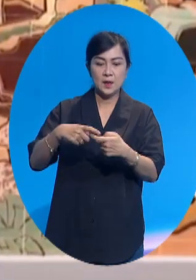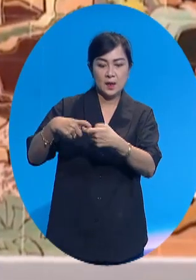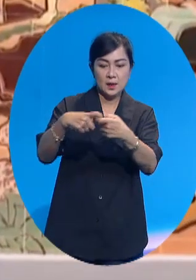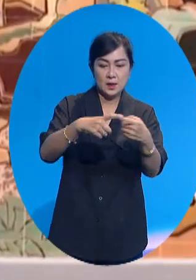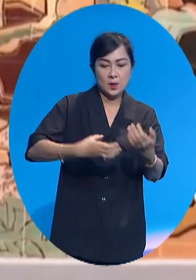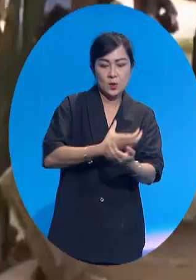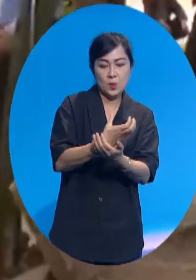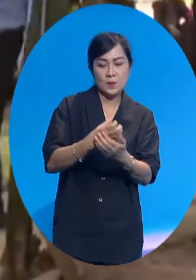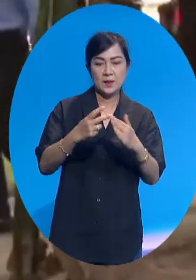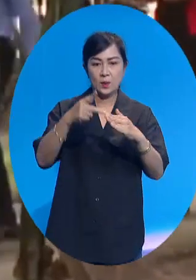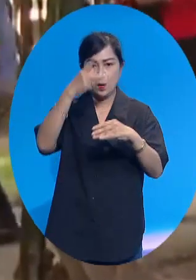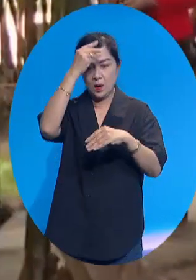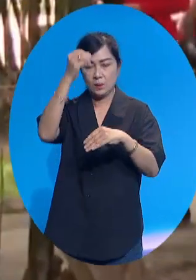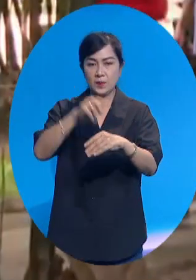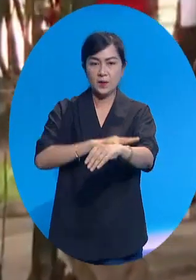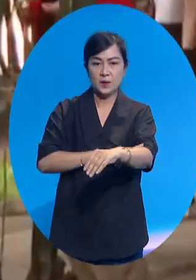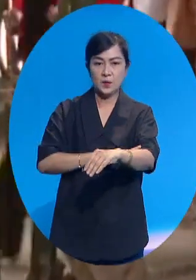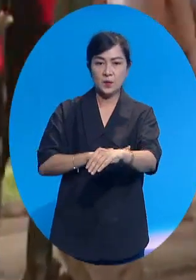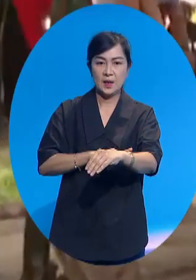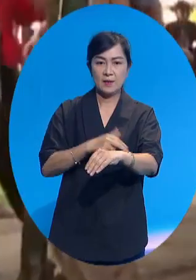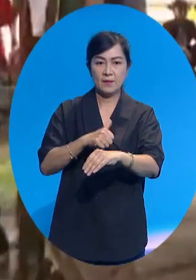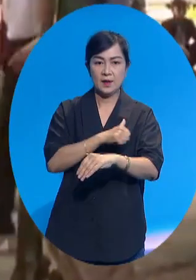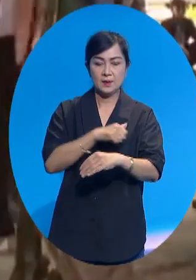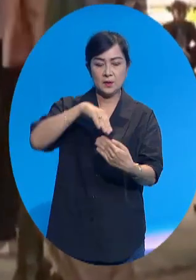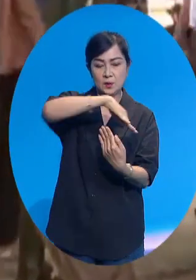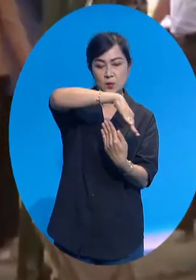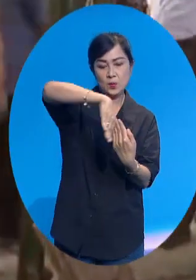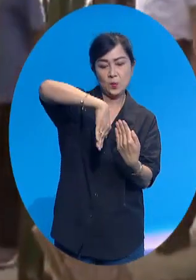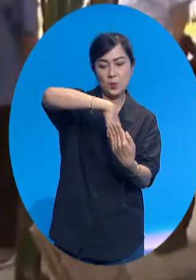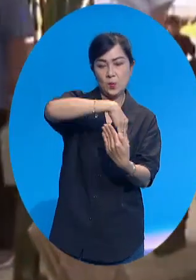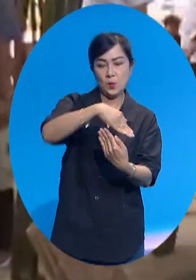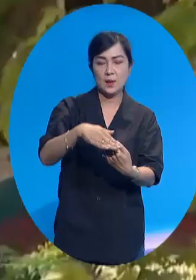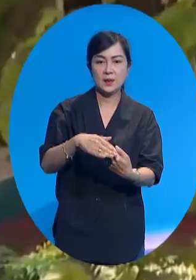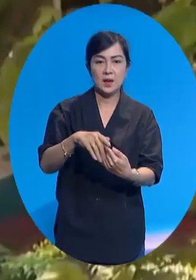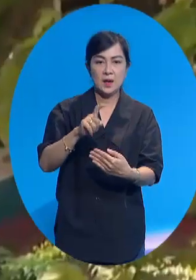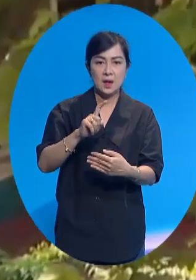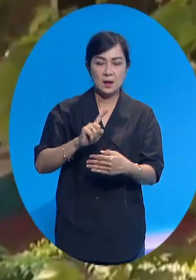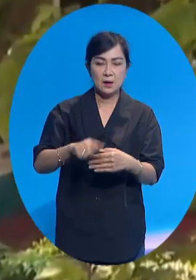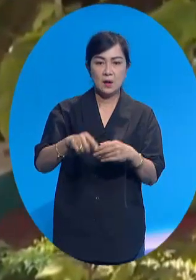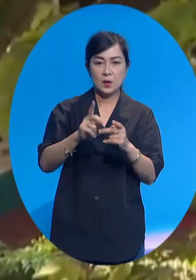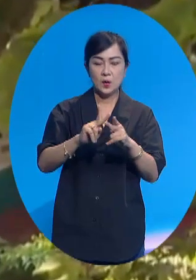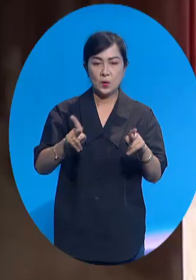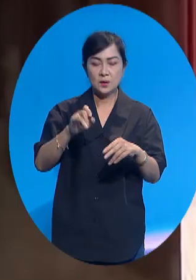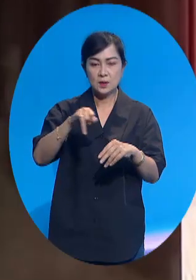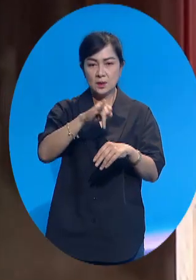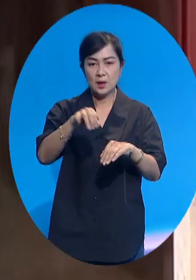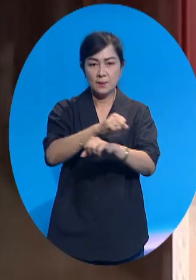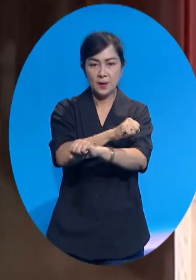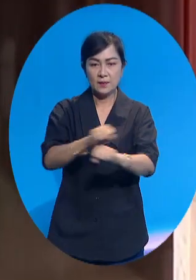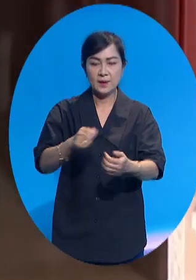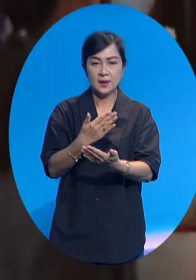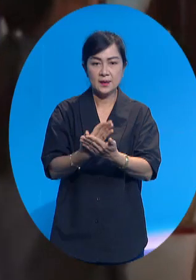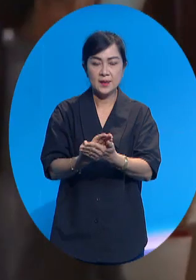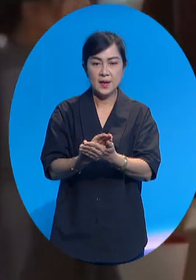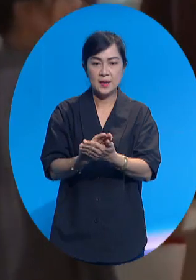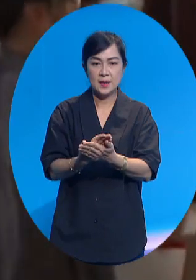cộng đồng nhà khoa học, các chuyên gia cũng như là những người dân xung quanh đã tạo nên một cái lộ trình, một kế hoạch lớn, một cách rõ ràng và bền vững để mình khai